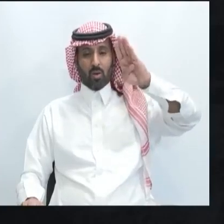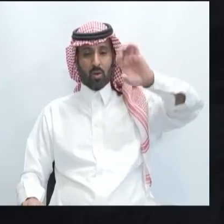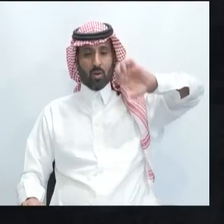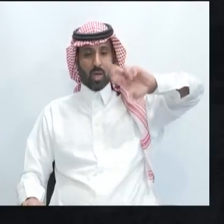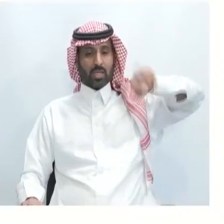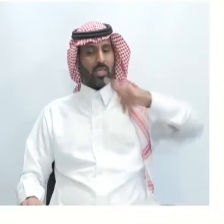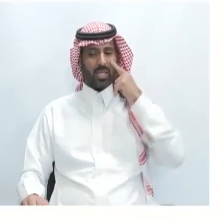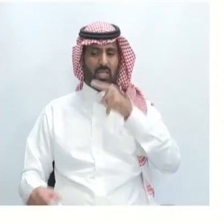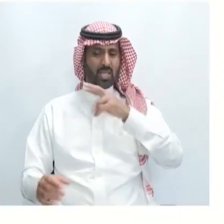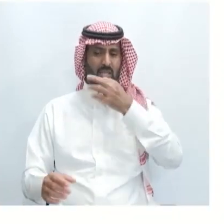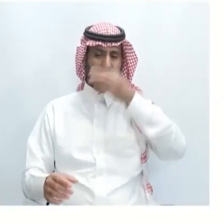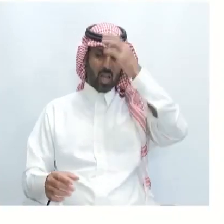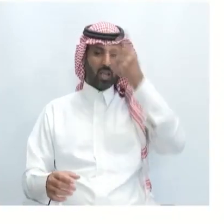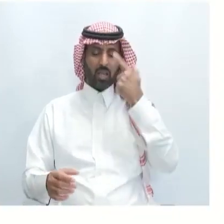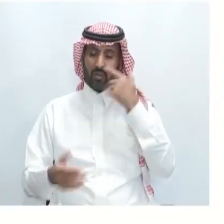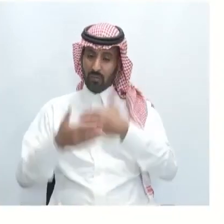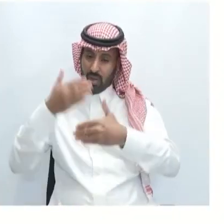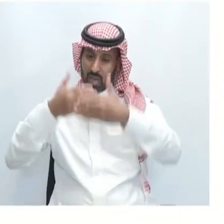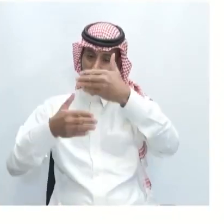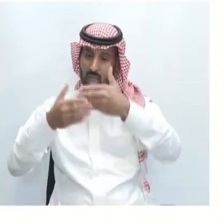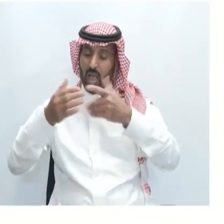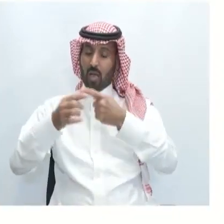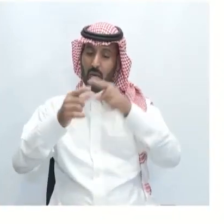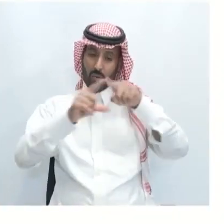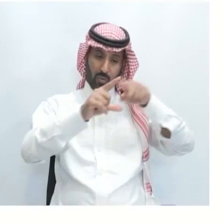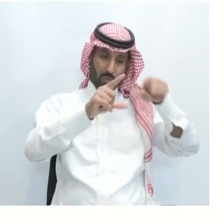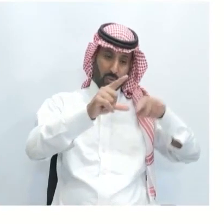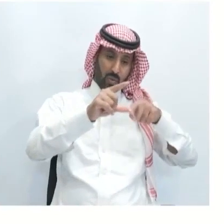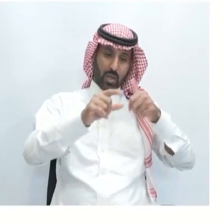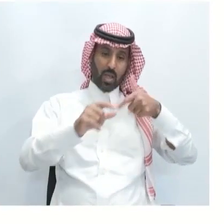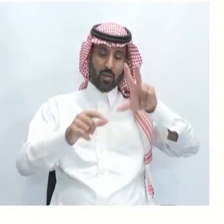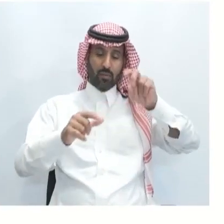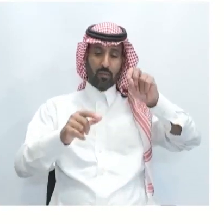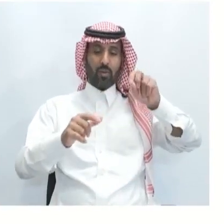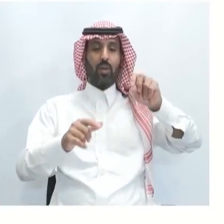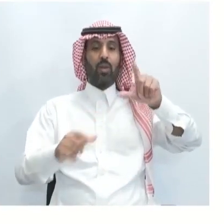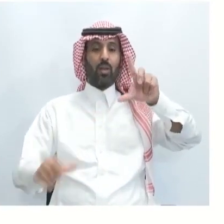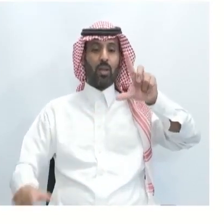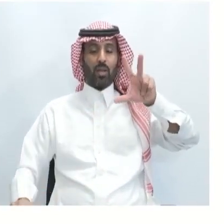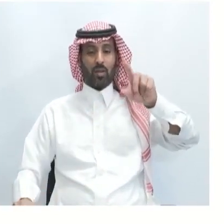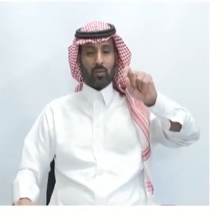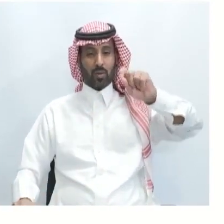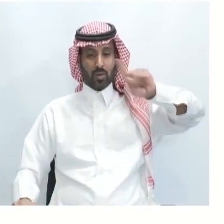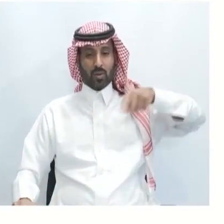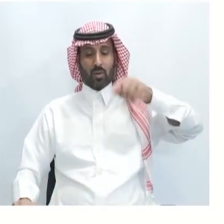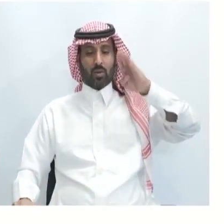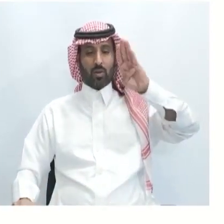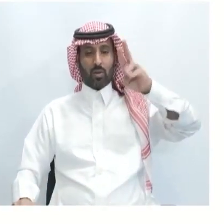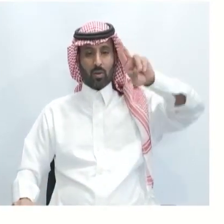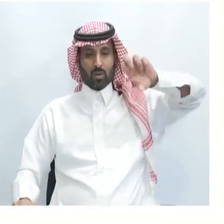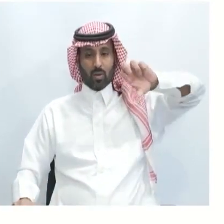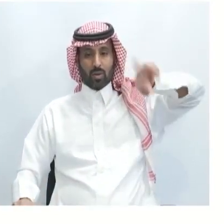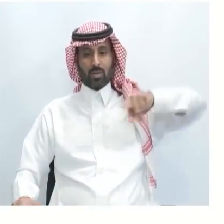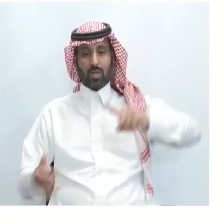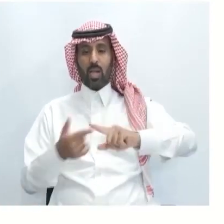متشكل بنائي اذا الفركتوز والجلاكتوز فركتوز هندسي عفوا الفركتوز بنائي